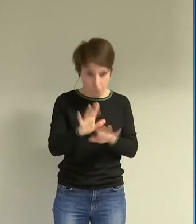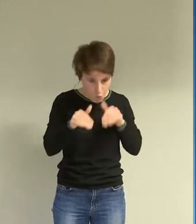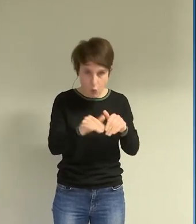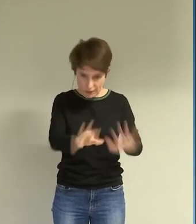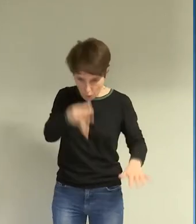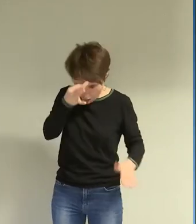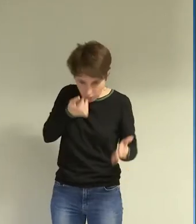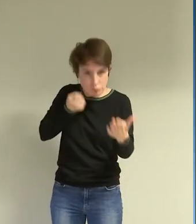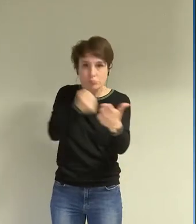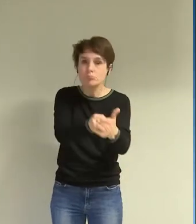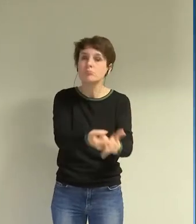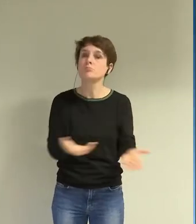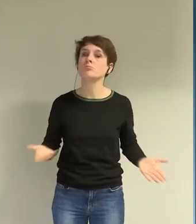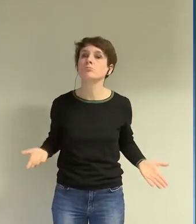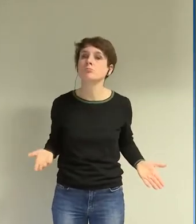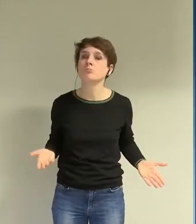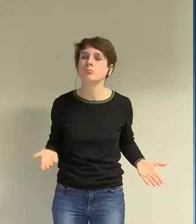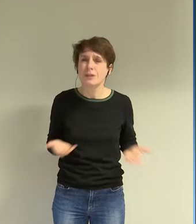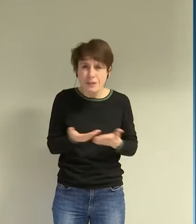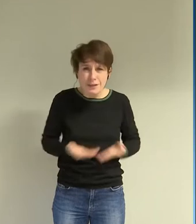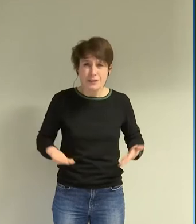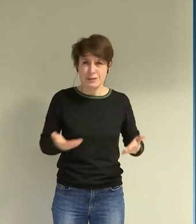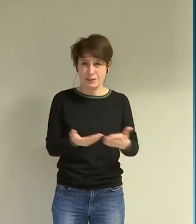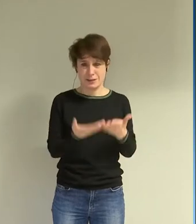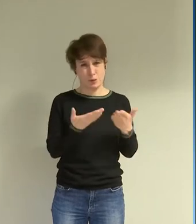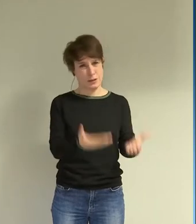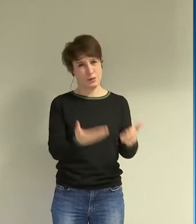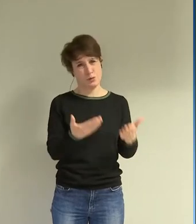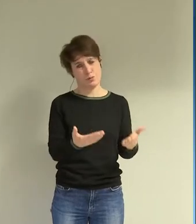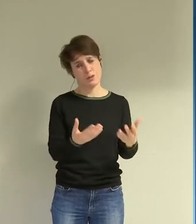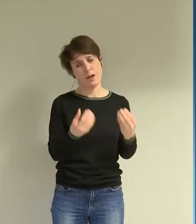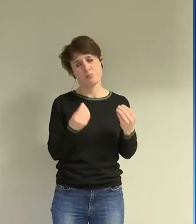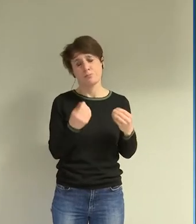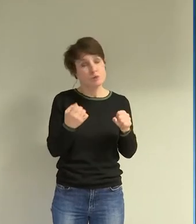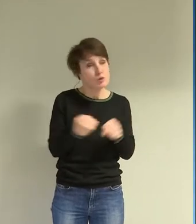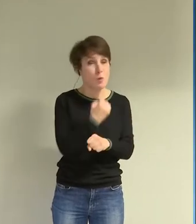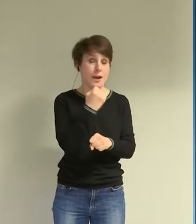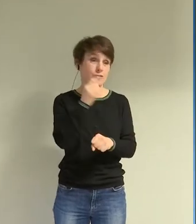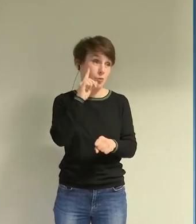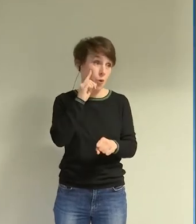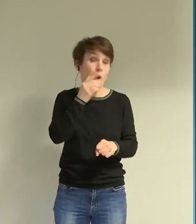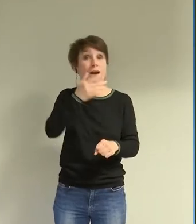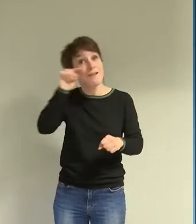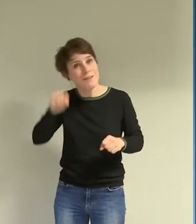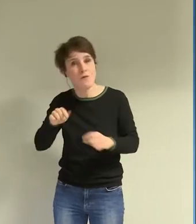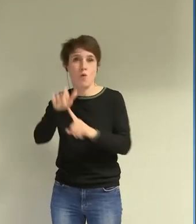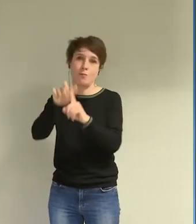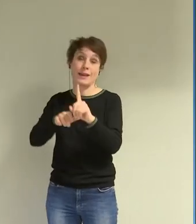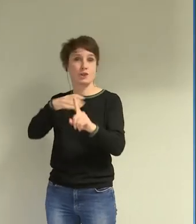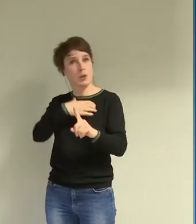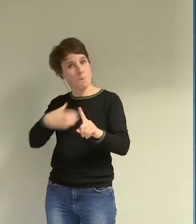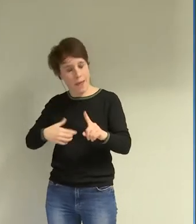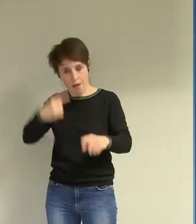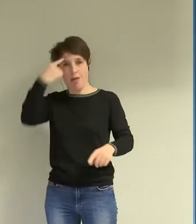toutes ces situations dommageables ne se produiraient évidemment pas si nous avions un maire qui se préoccupe de sa ville et de ses habitants